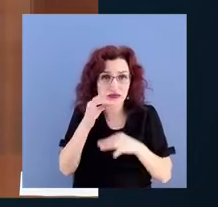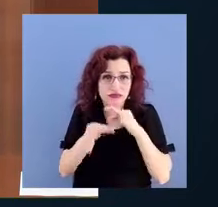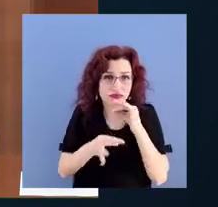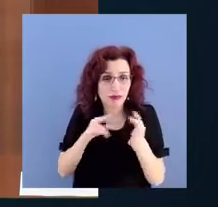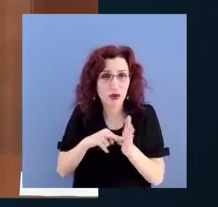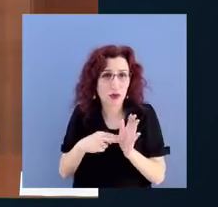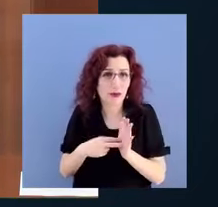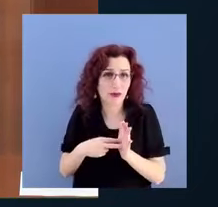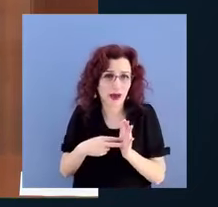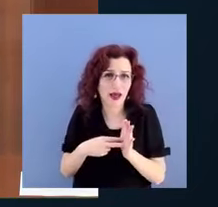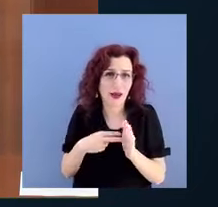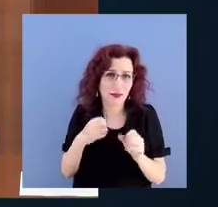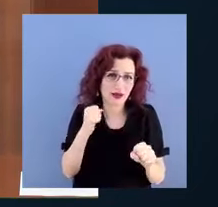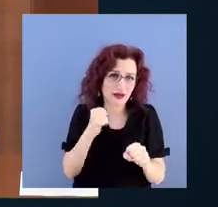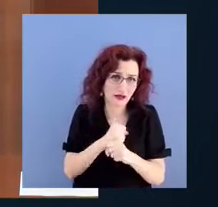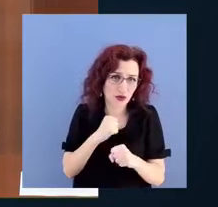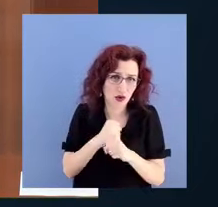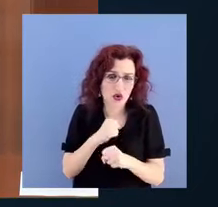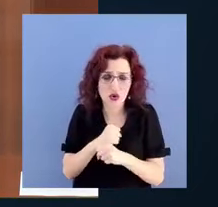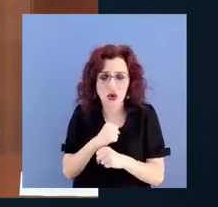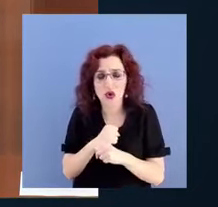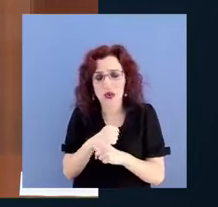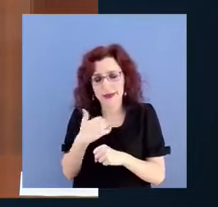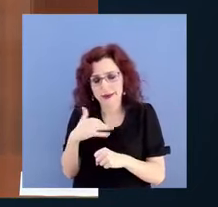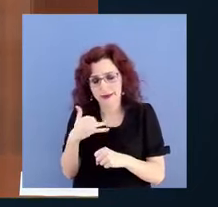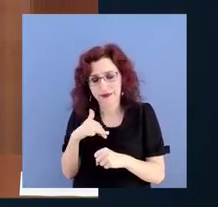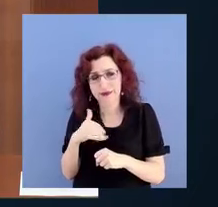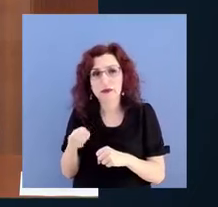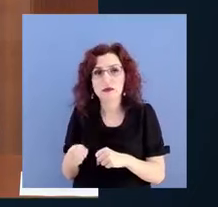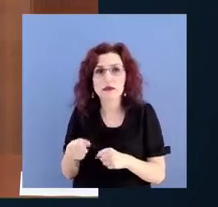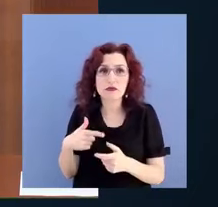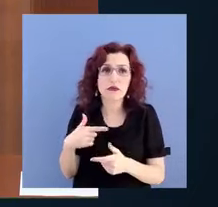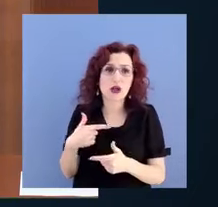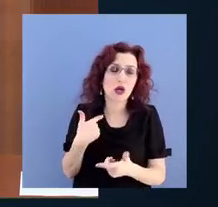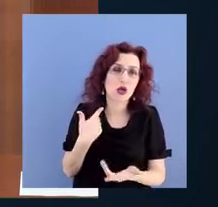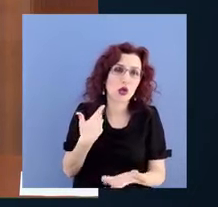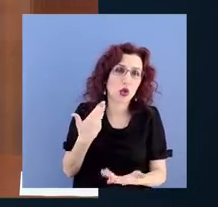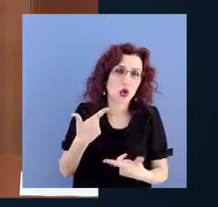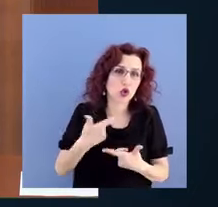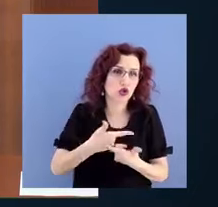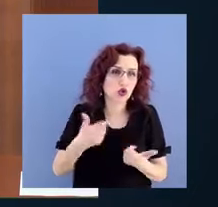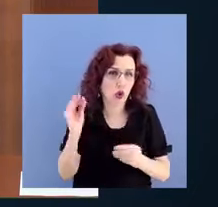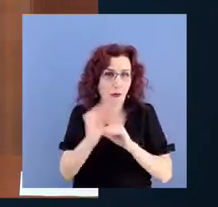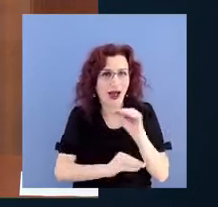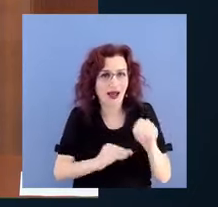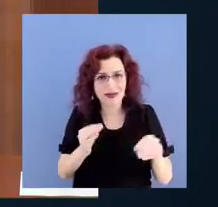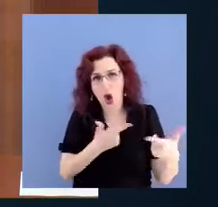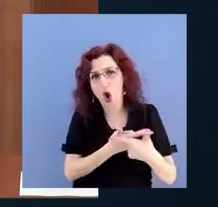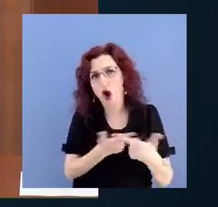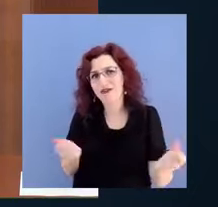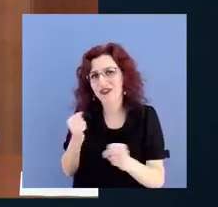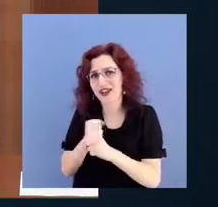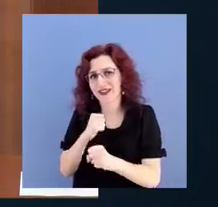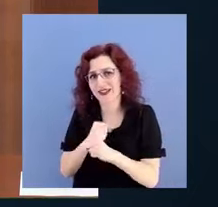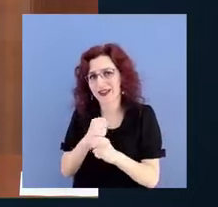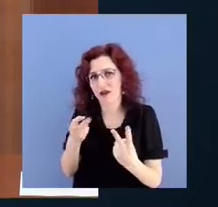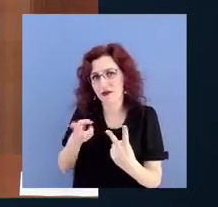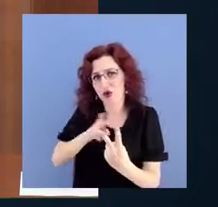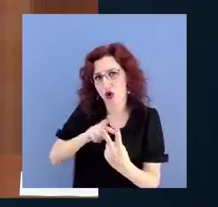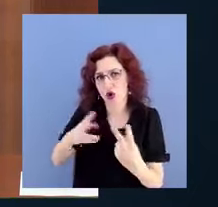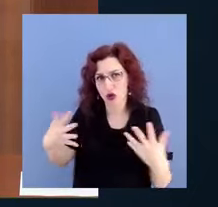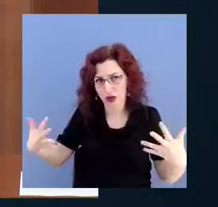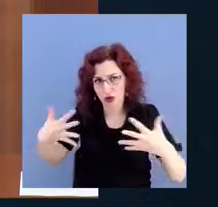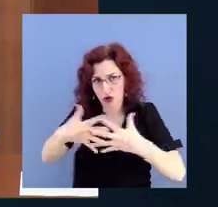l'incrocio tra domanda e offerta di lavoro questo è un altro delle cose di cui si occupano gli enti bilaterali il nostro ovviamente non fa